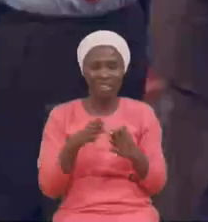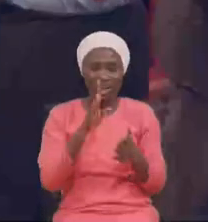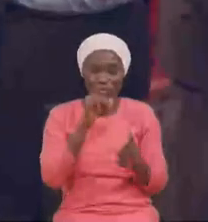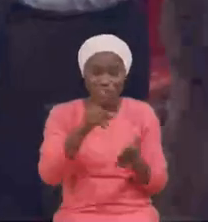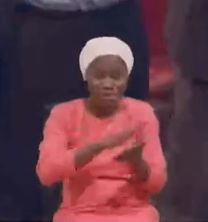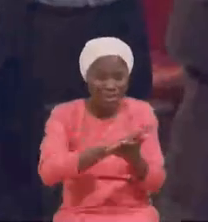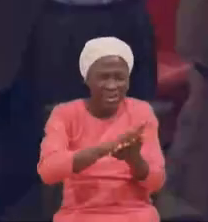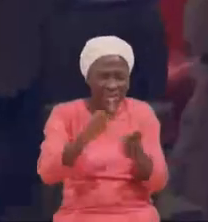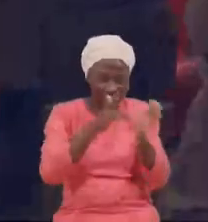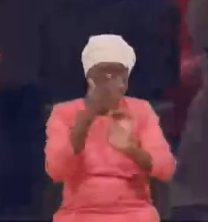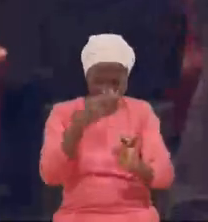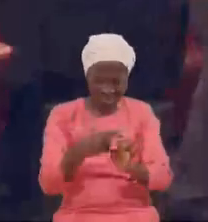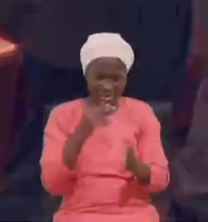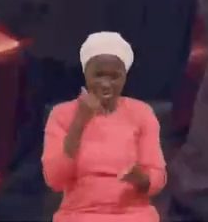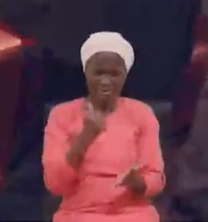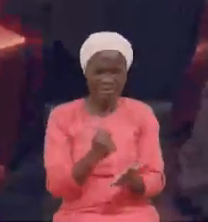purs. Soyez